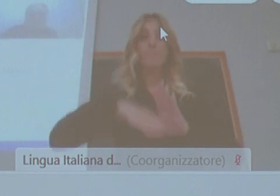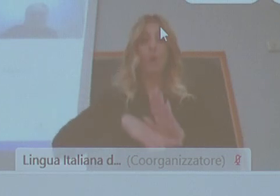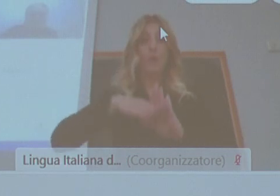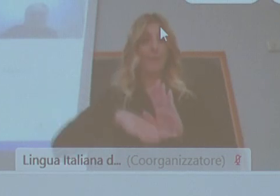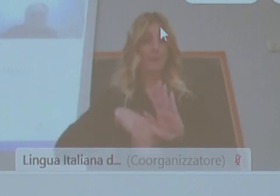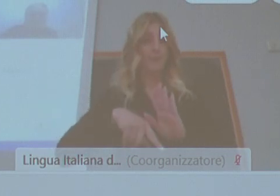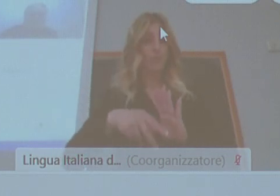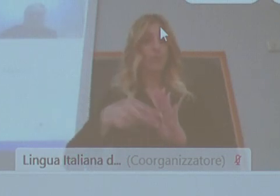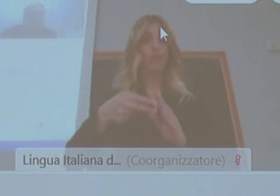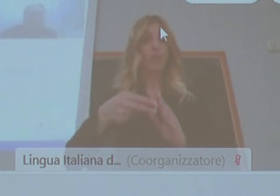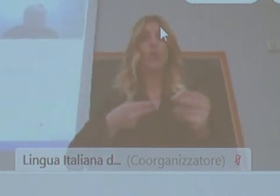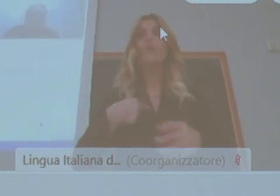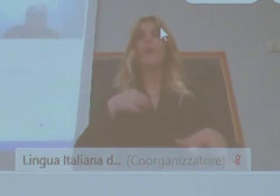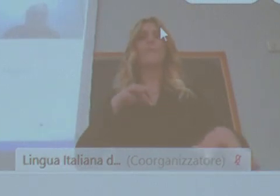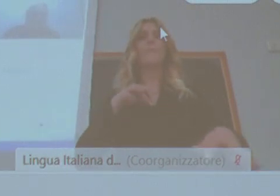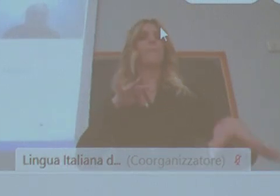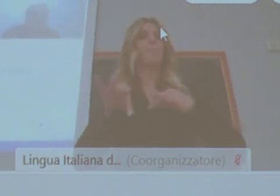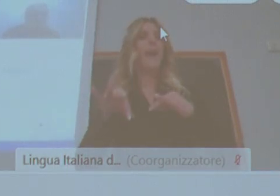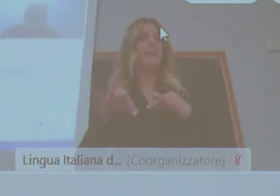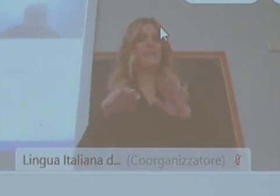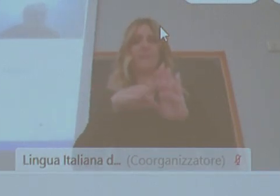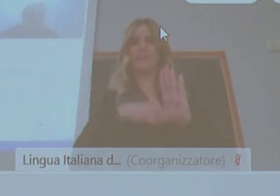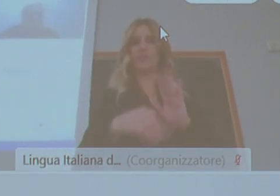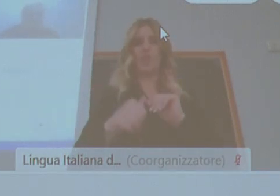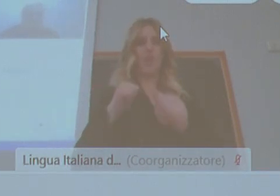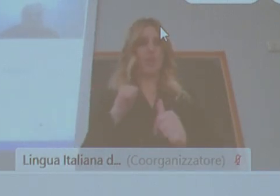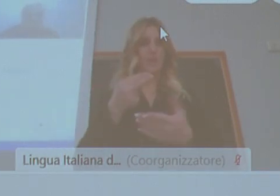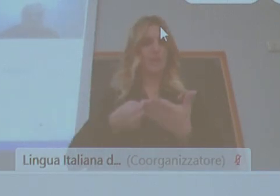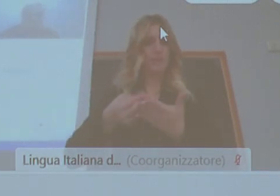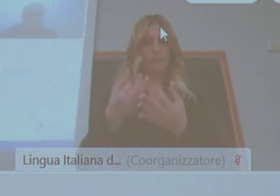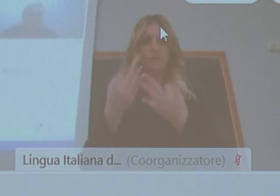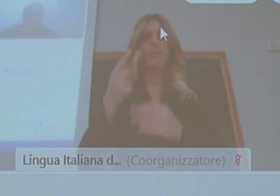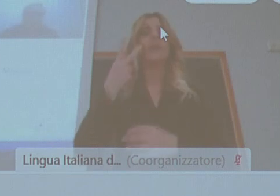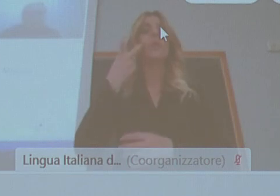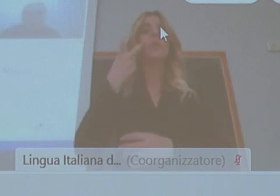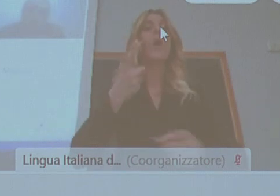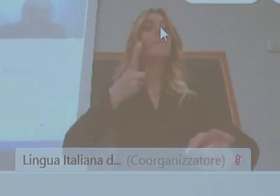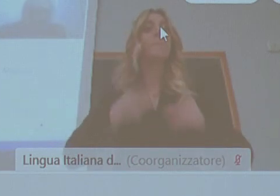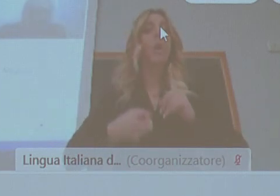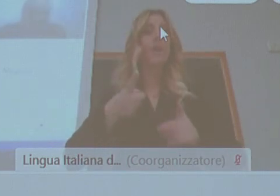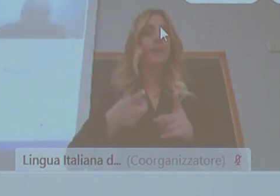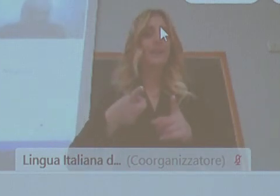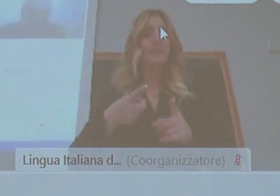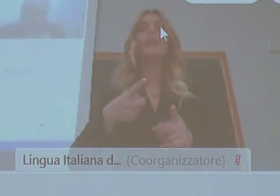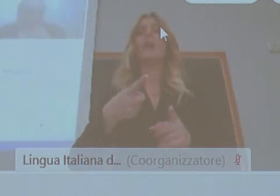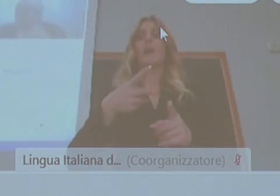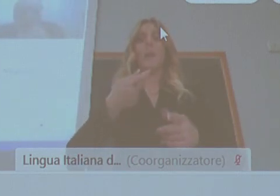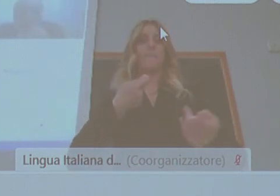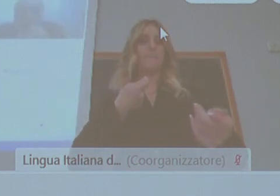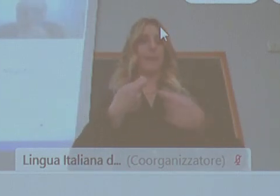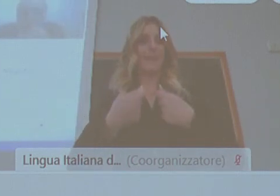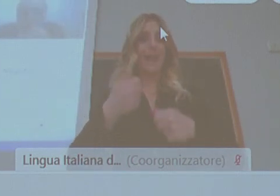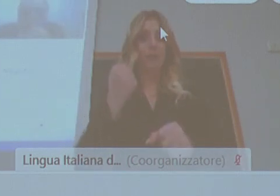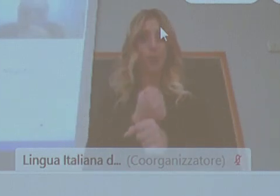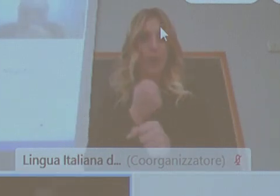programmazione, di pianificazione delle politiche per il mercato del lavoro.